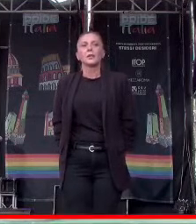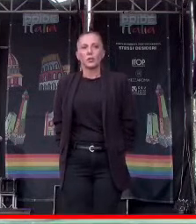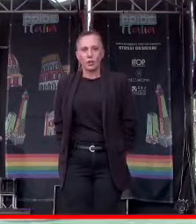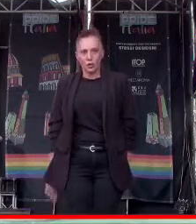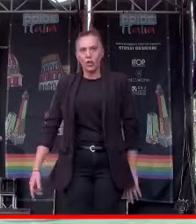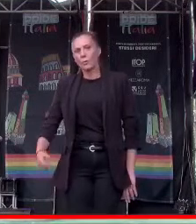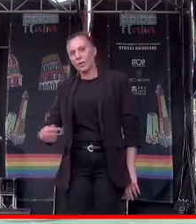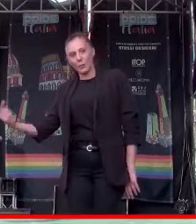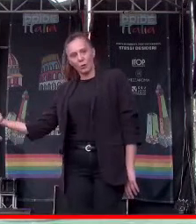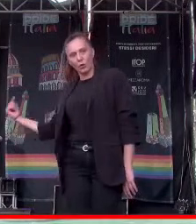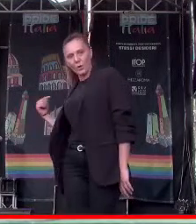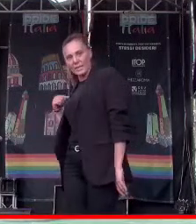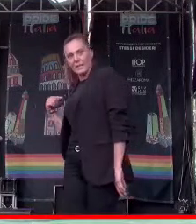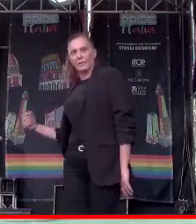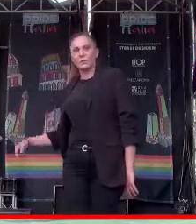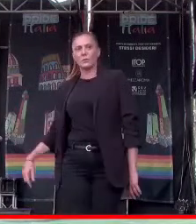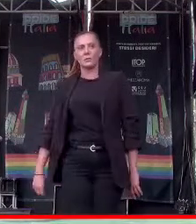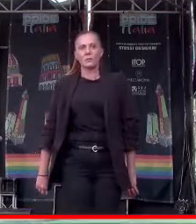Ti porgo questo.